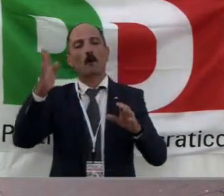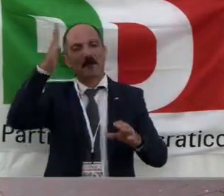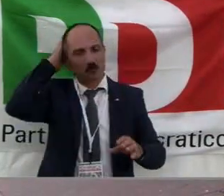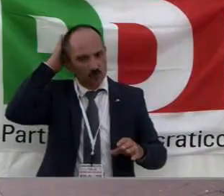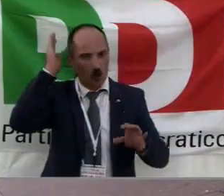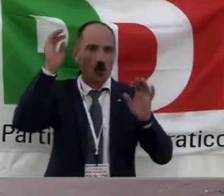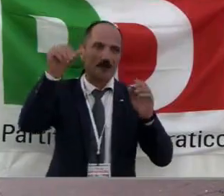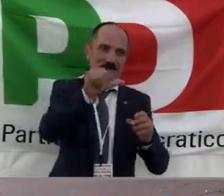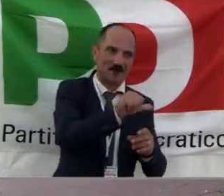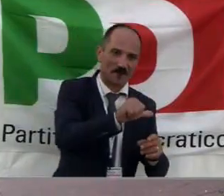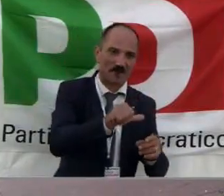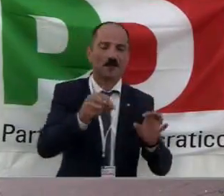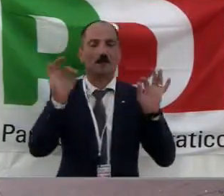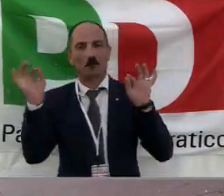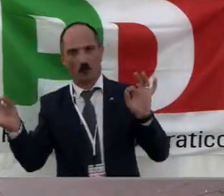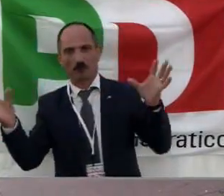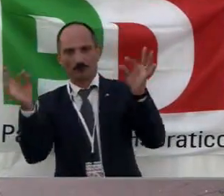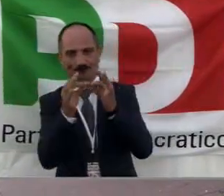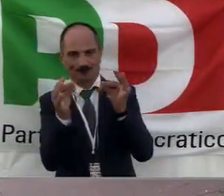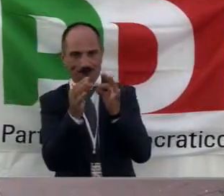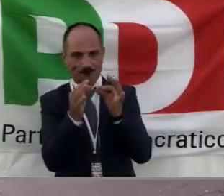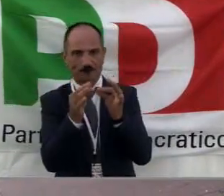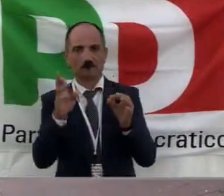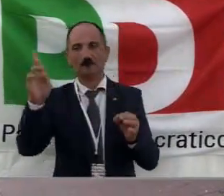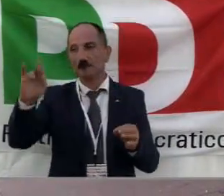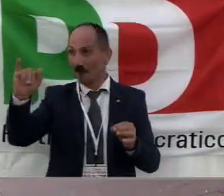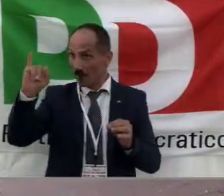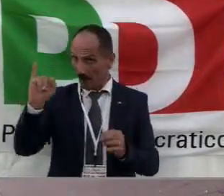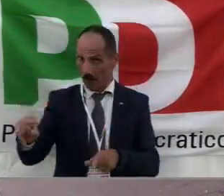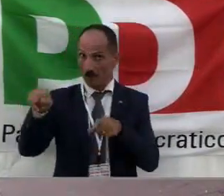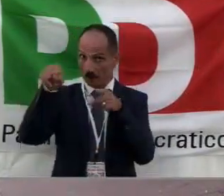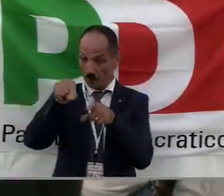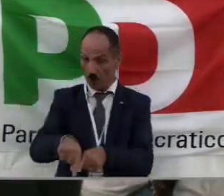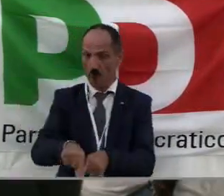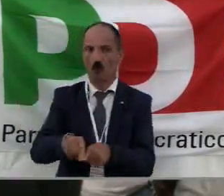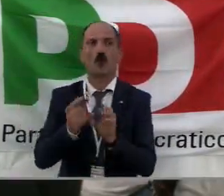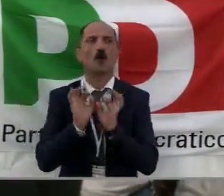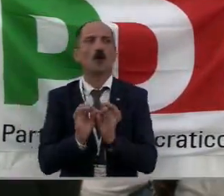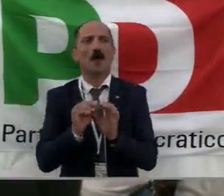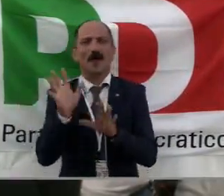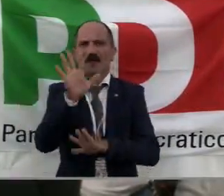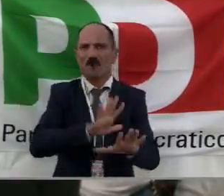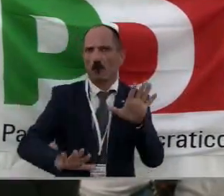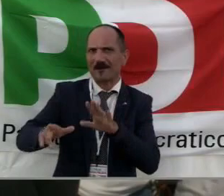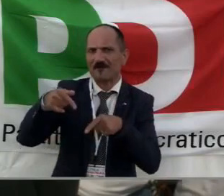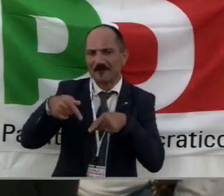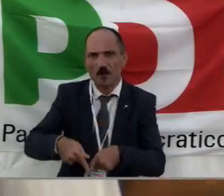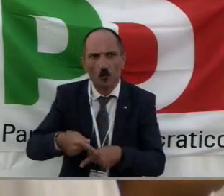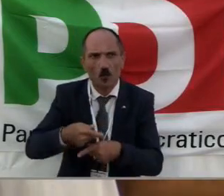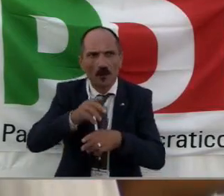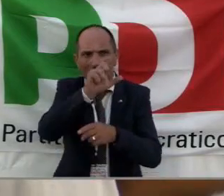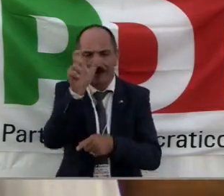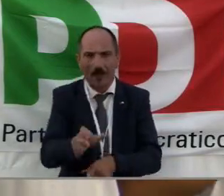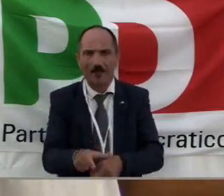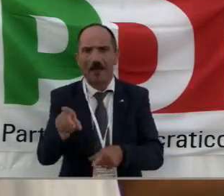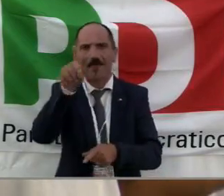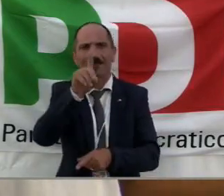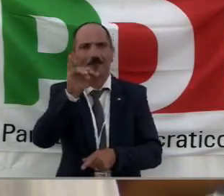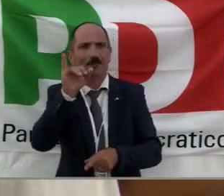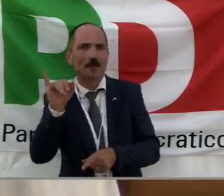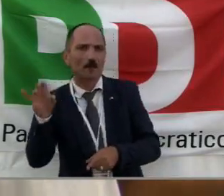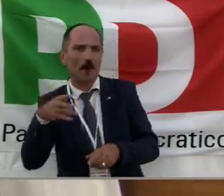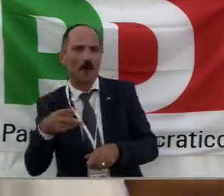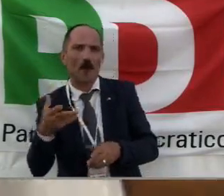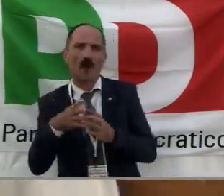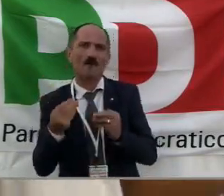su tutta la partita comunicativa e informativa di questo paese. Di Maio ha fatto